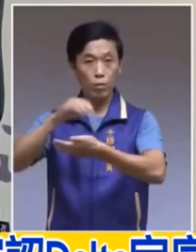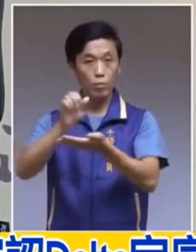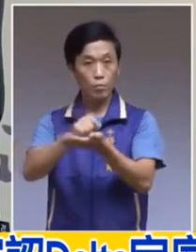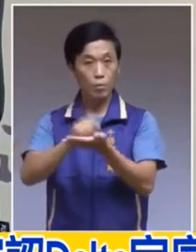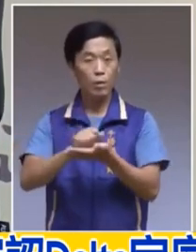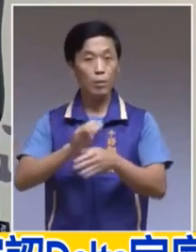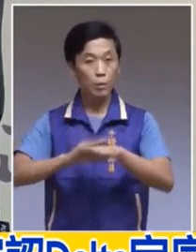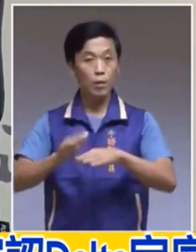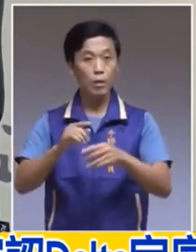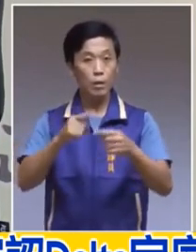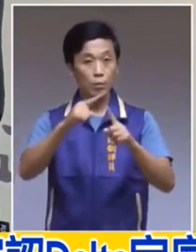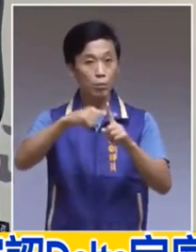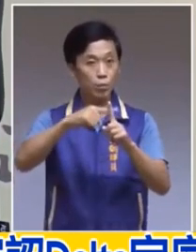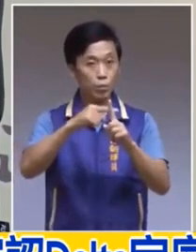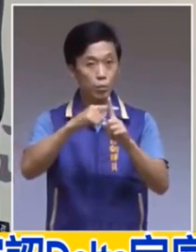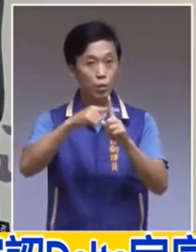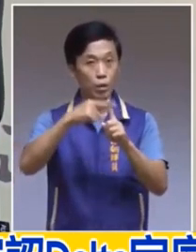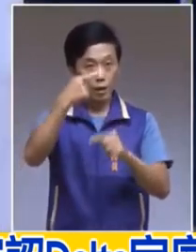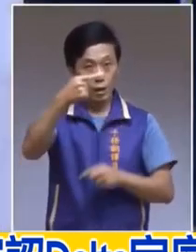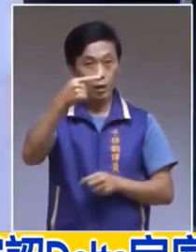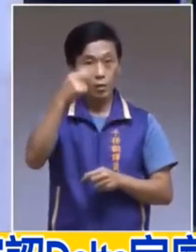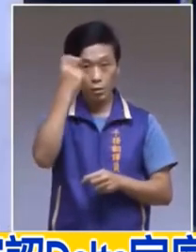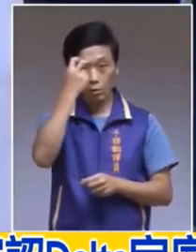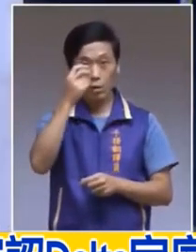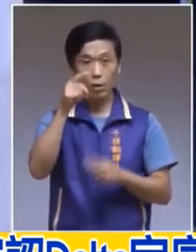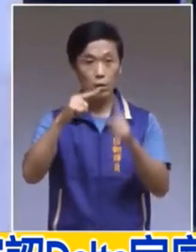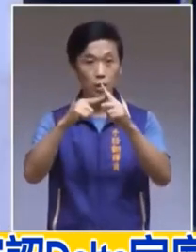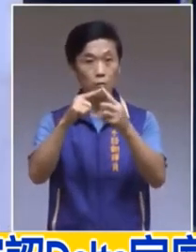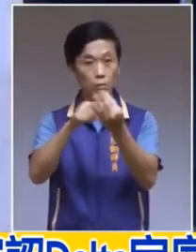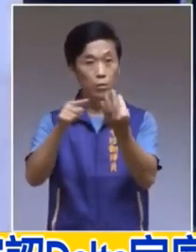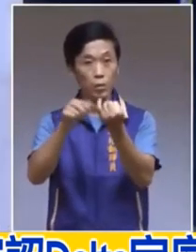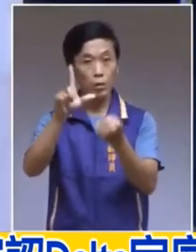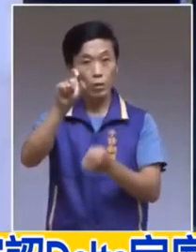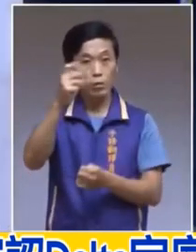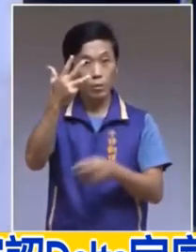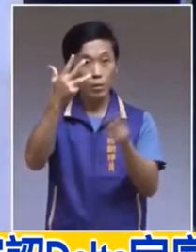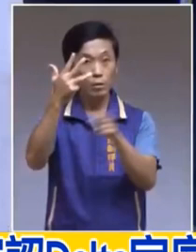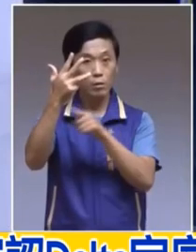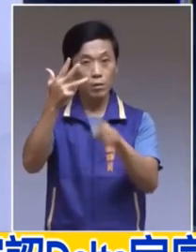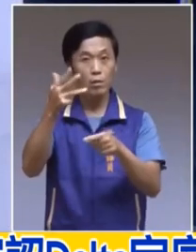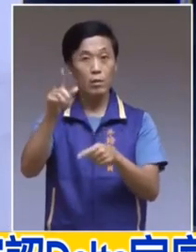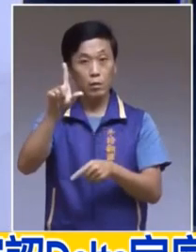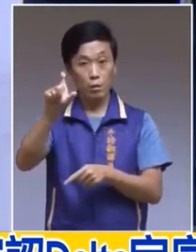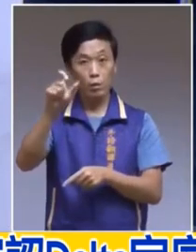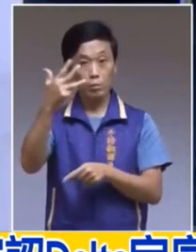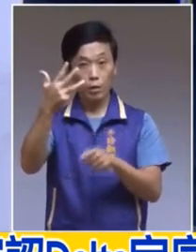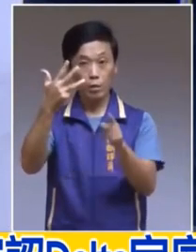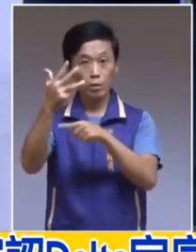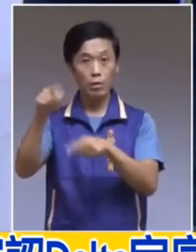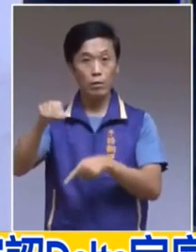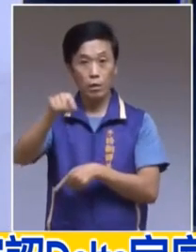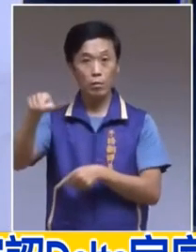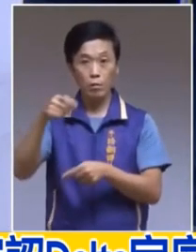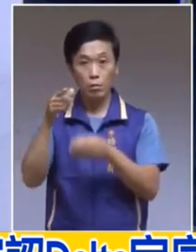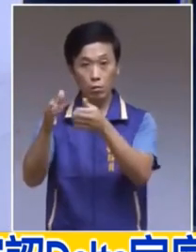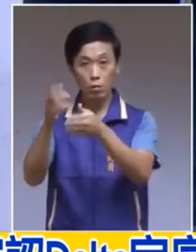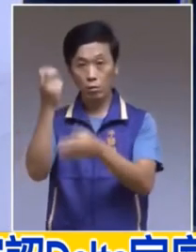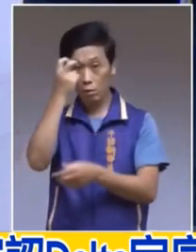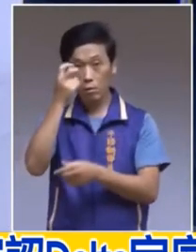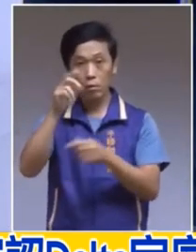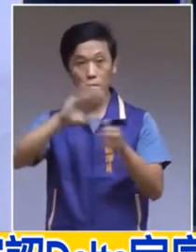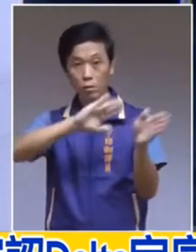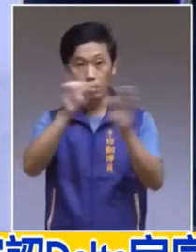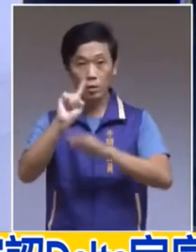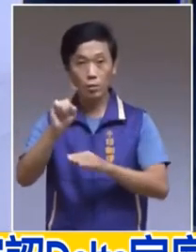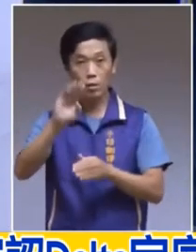在一级单位，我们总共调查了，调查出来有回报68个人。这68个人目前的采检结果，